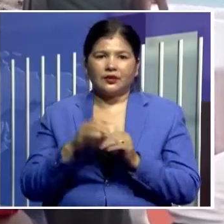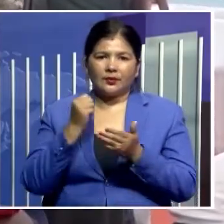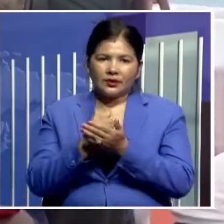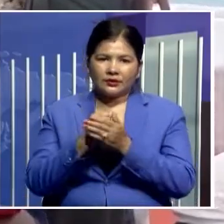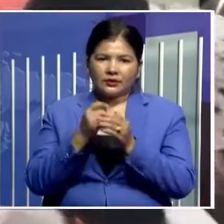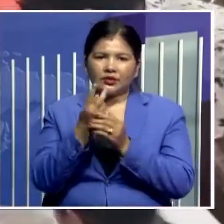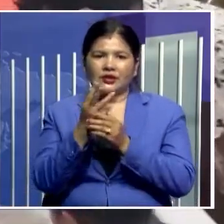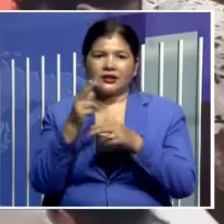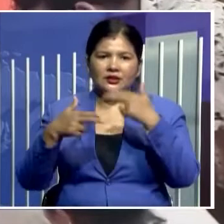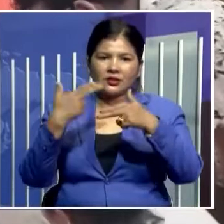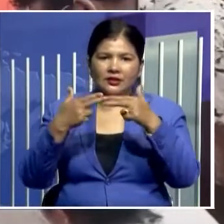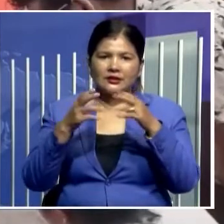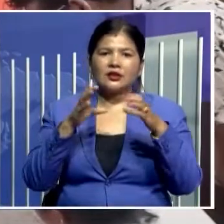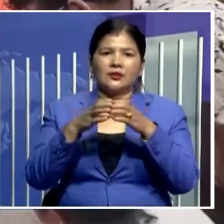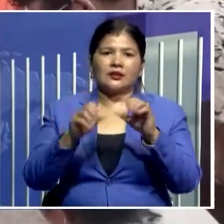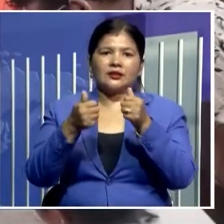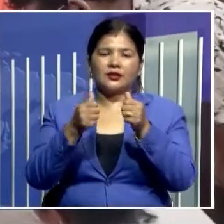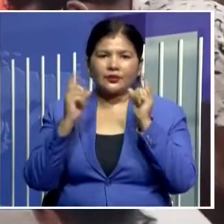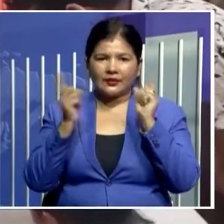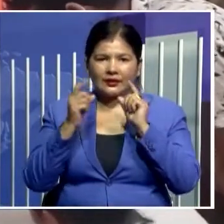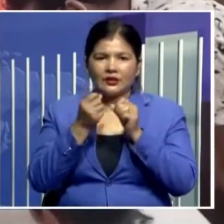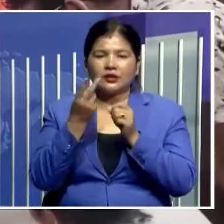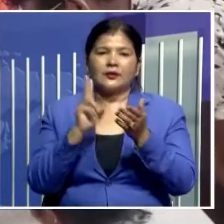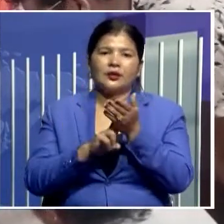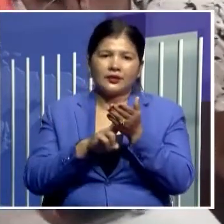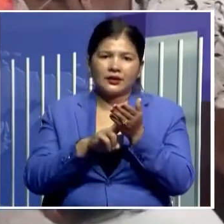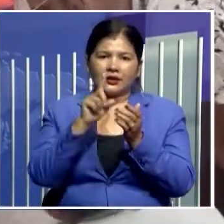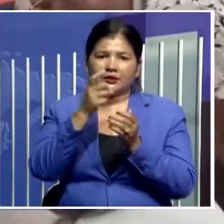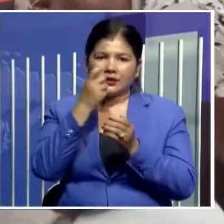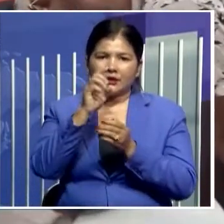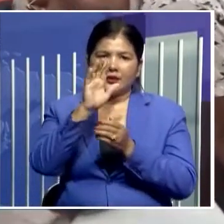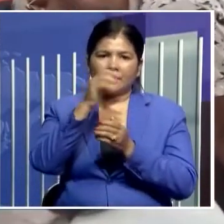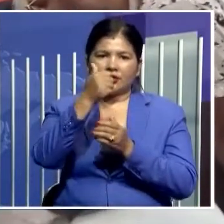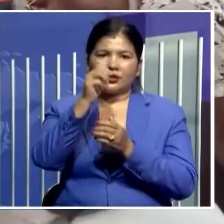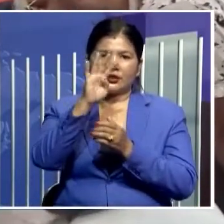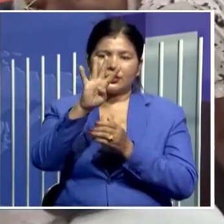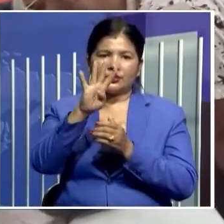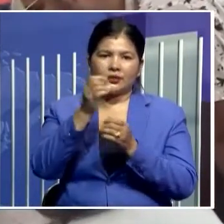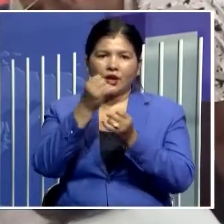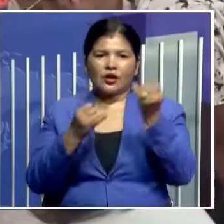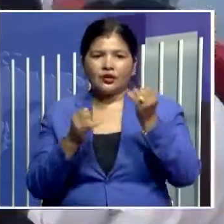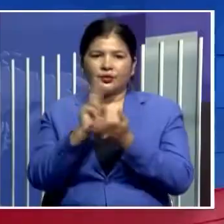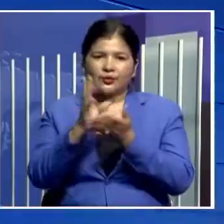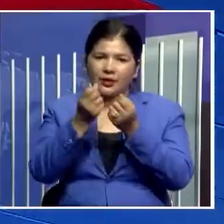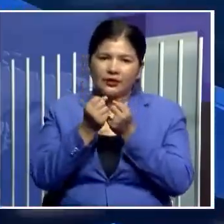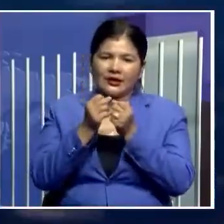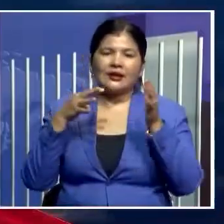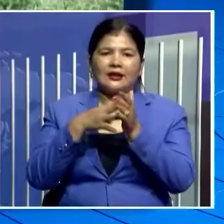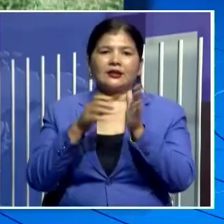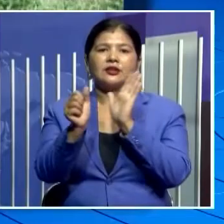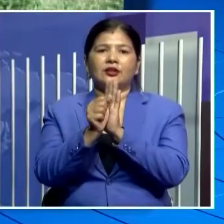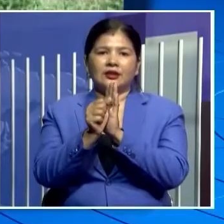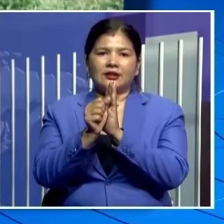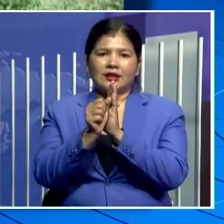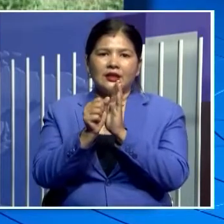मतगणना चलिरहँदा दलहरूले जितेका पालिकाको संख्या पनि थपिँदै 164 पालिकाको अन्तिम परिणाम आइसक्दा कांग्रेसको अग्रता एमाले